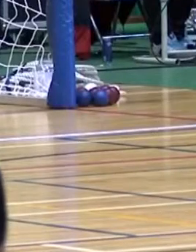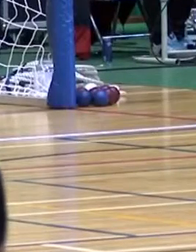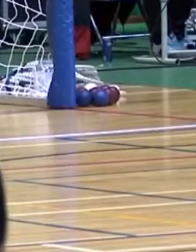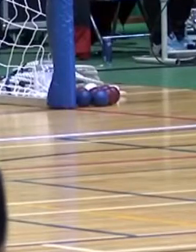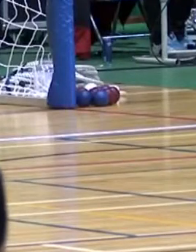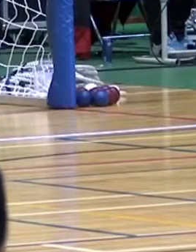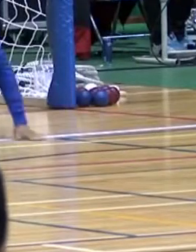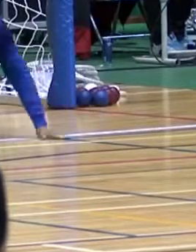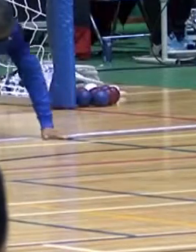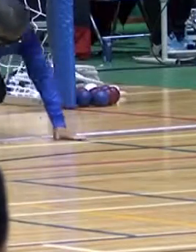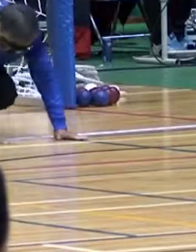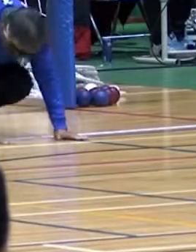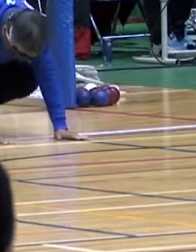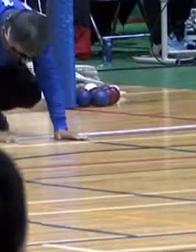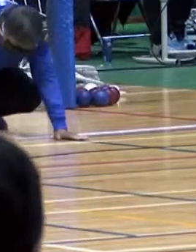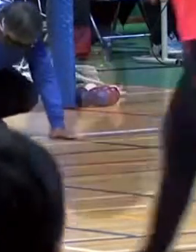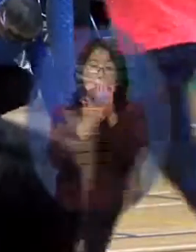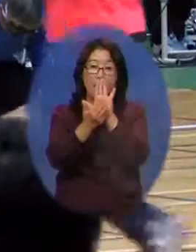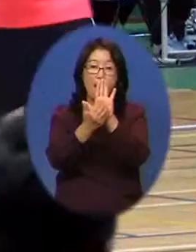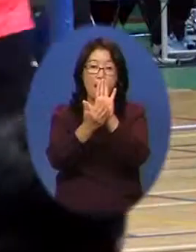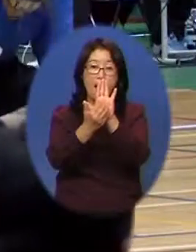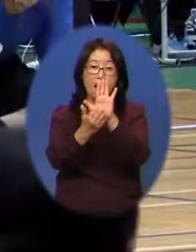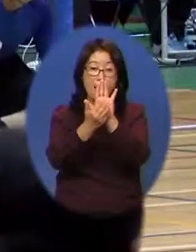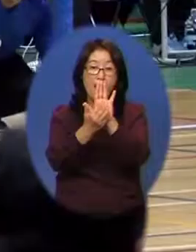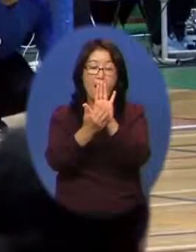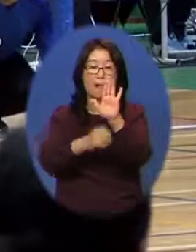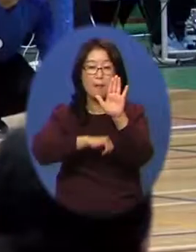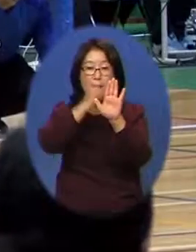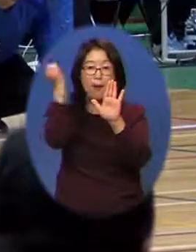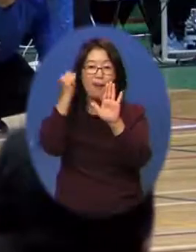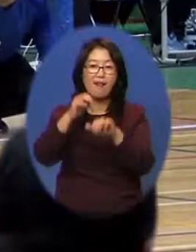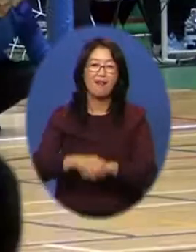일단 수비 하나 성공하셨고요.